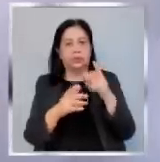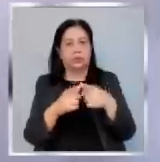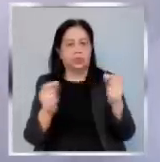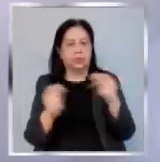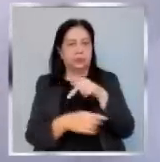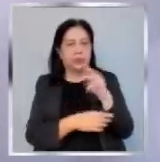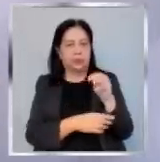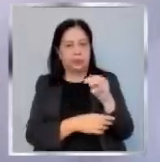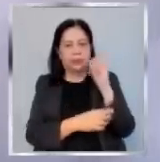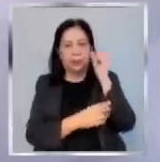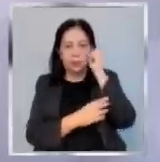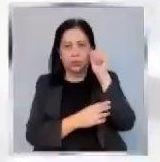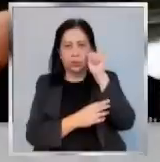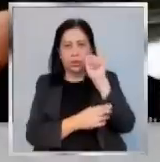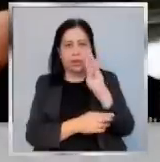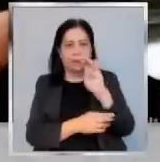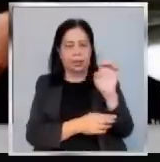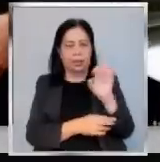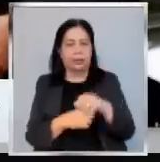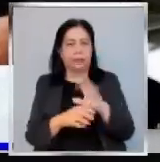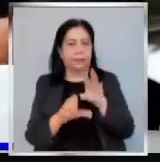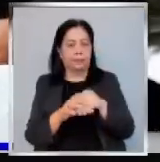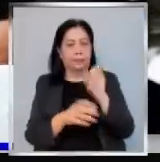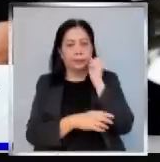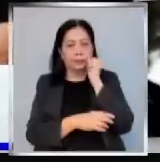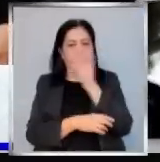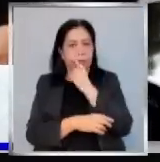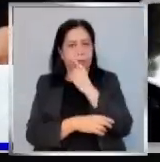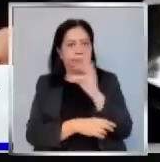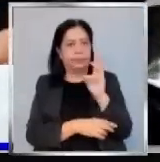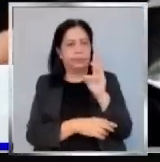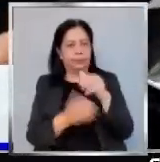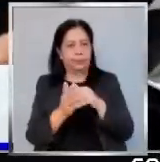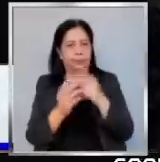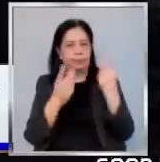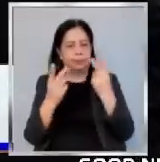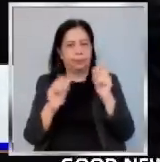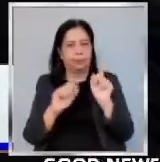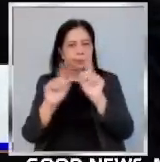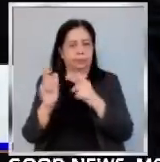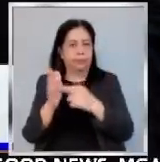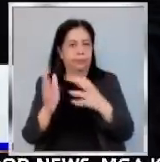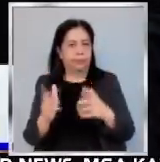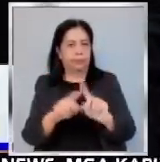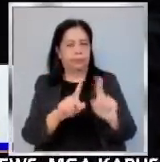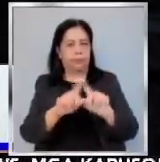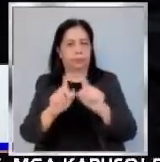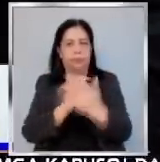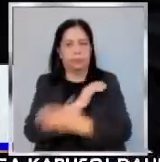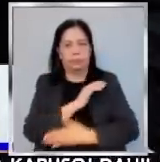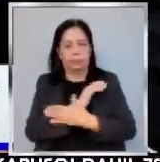Minister Shinzo Abe. Kabilang si Duterte sa nasa 6,000 bisita at kinatawan ng iba't ibang bansa